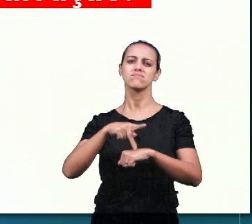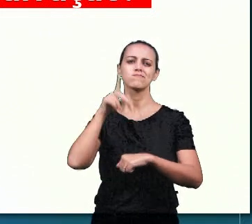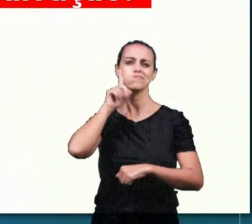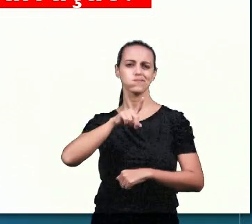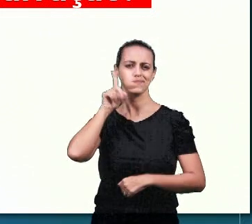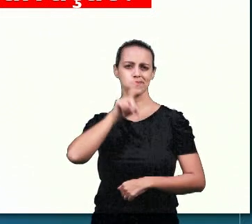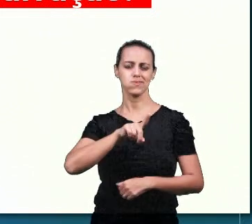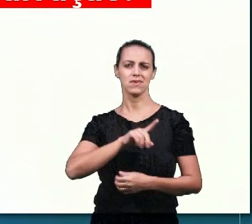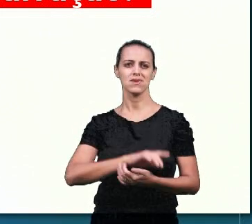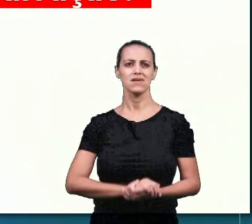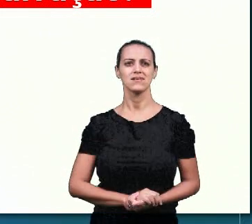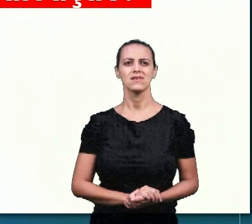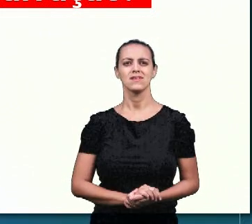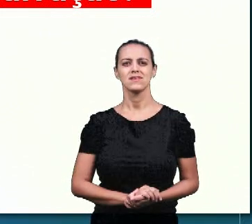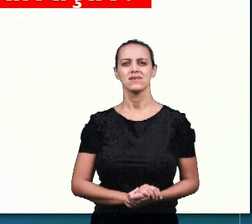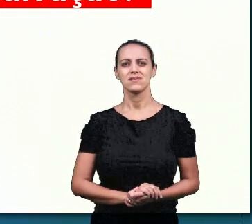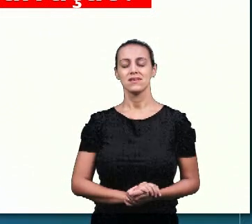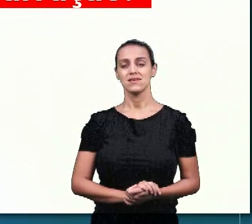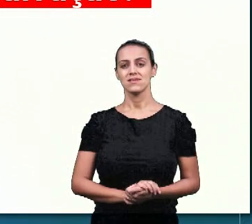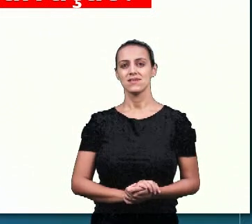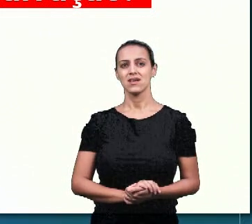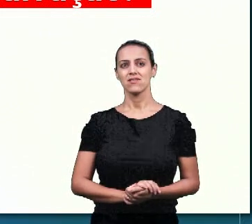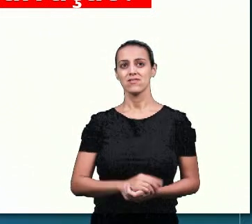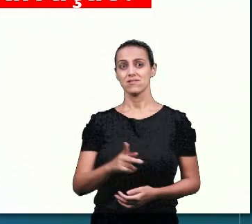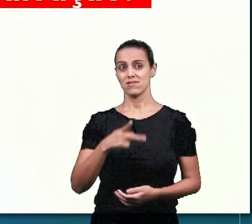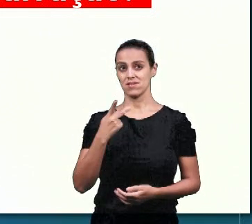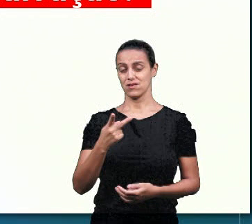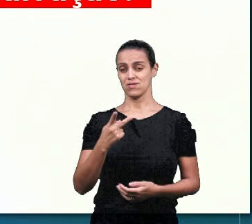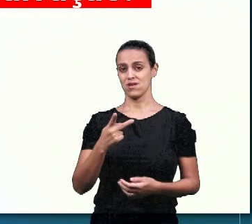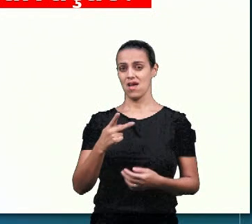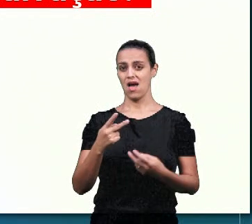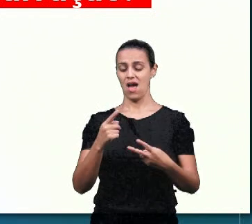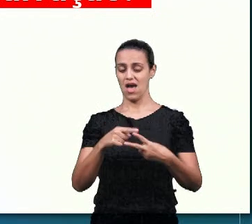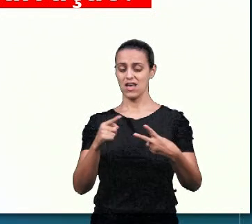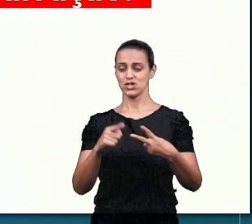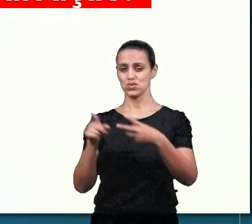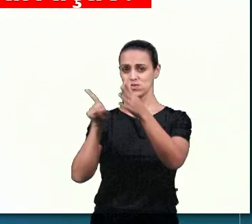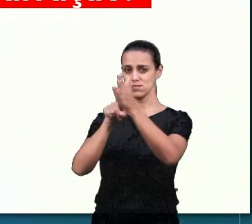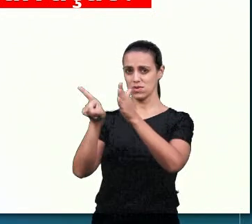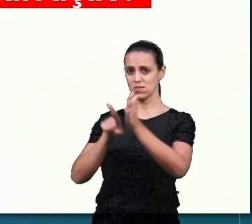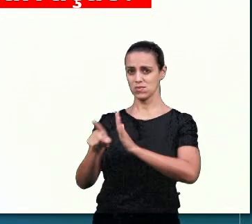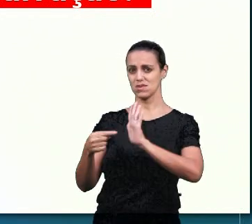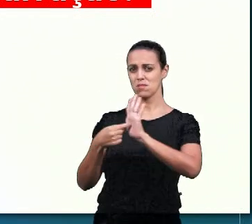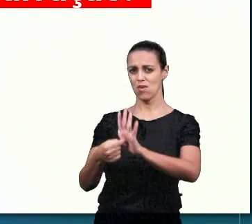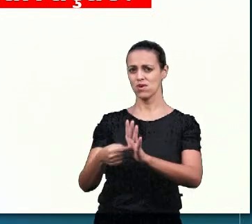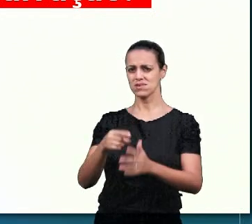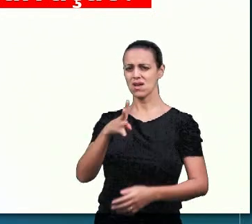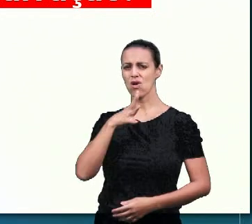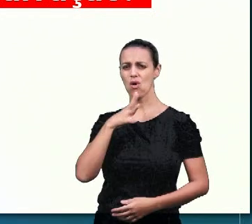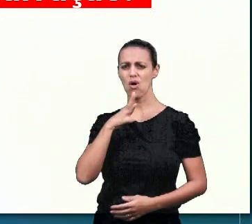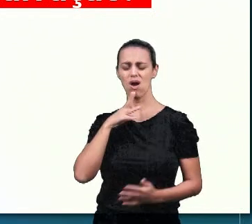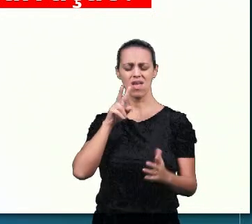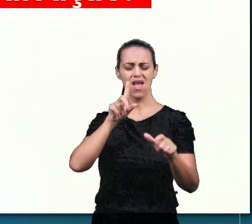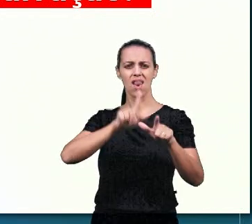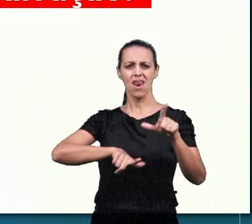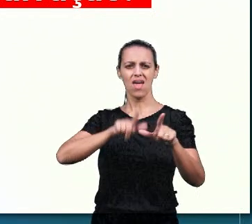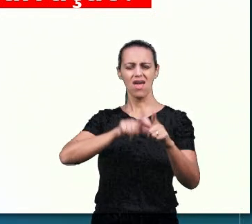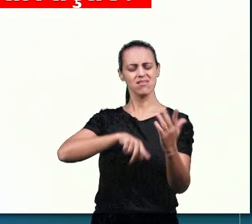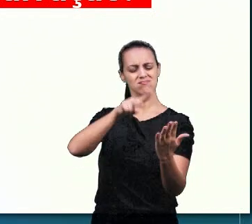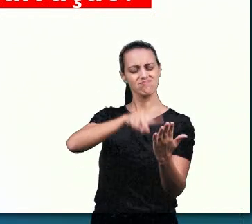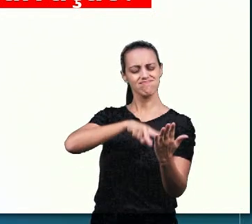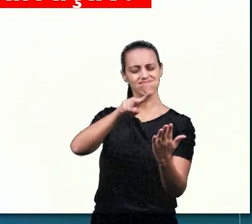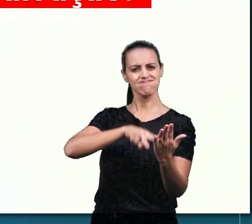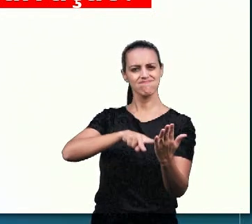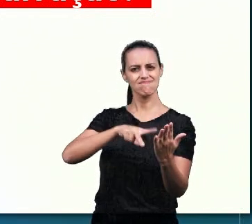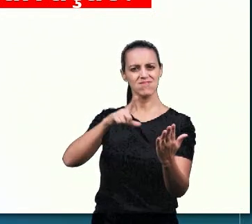États-Unis. Il nous a écrit en disant, les deux questions nous montrent que la connaissance littérale de la parole n'apporte pas